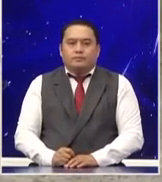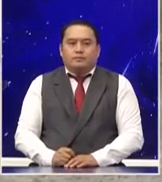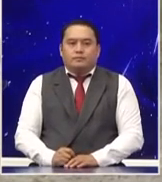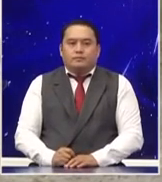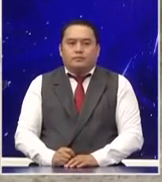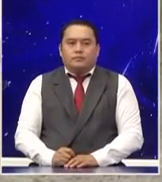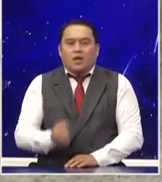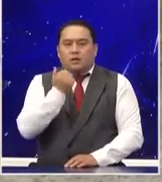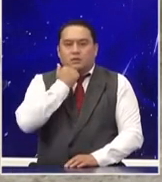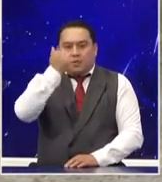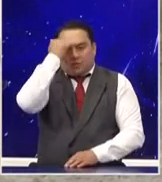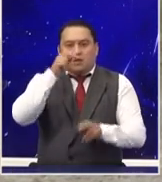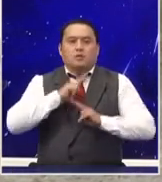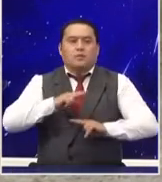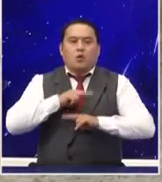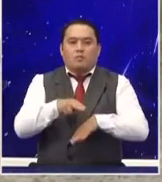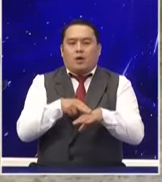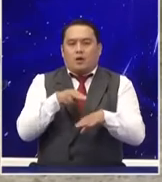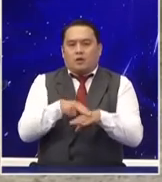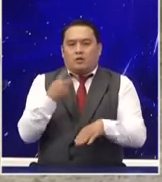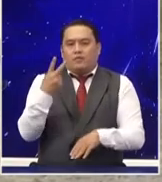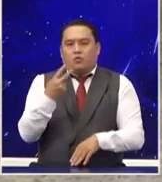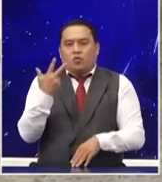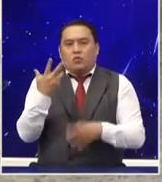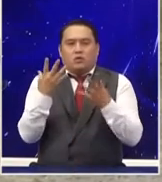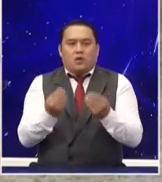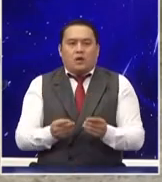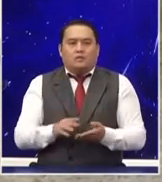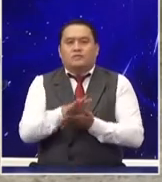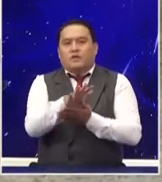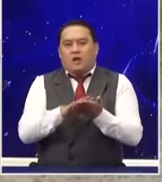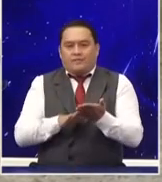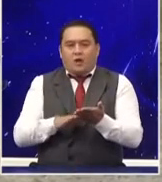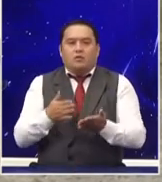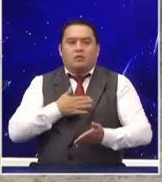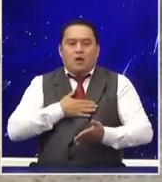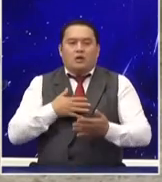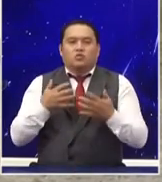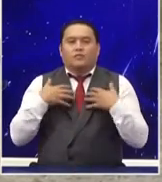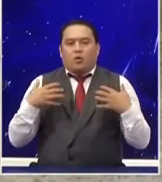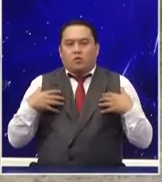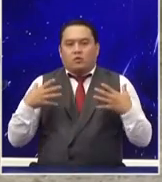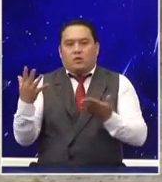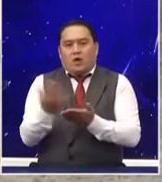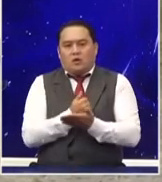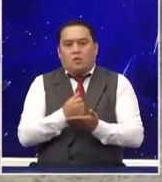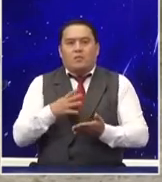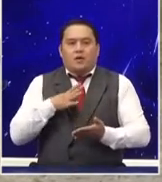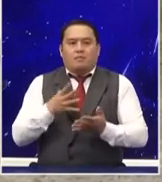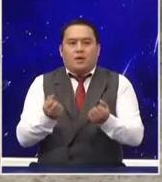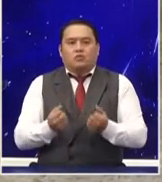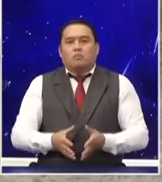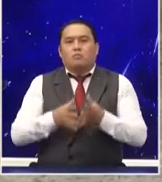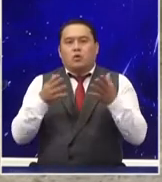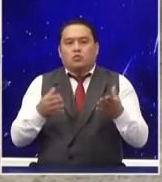изметкирные. Спасибо сотрудникам полиции. В течение 2-3 дней после подачи заявления наш скот был найден. От этого случая мы получили